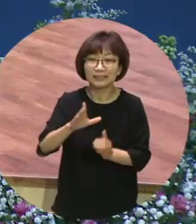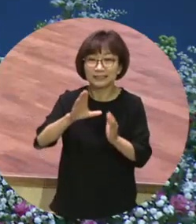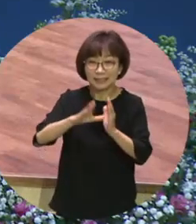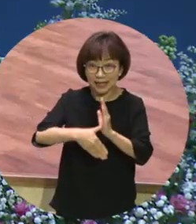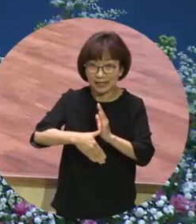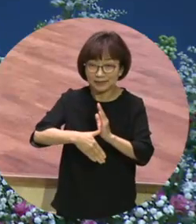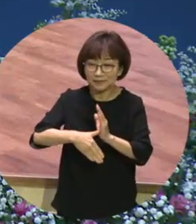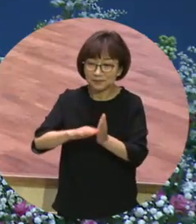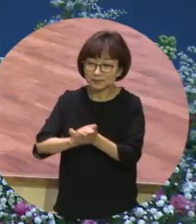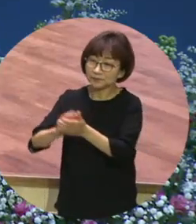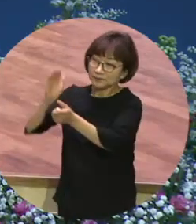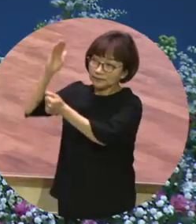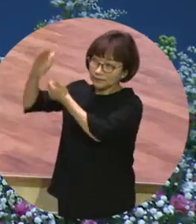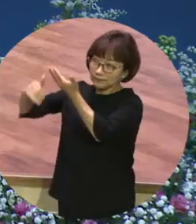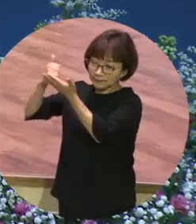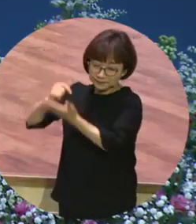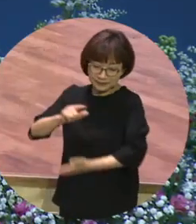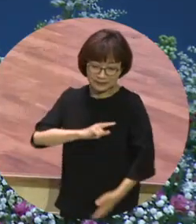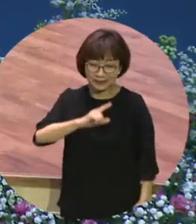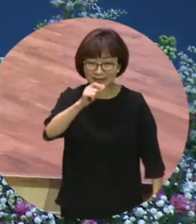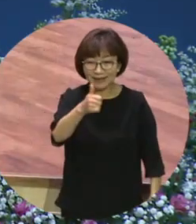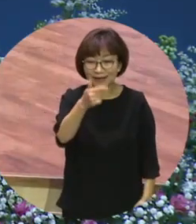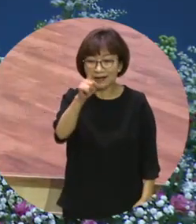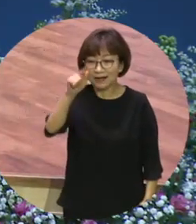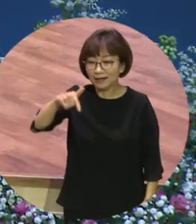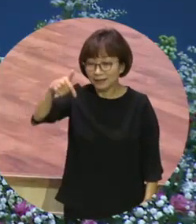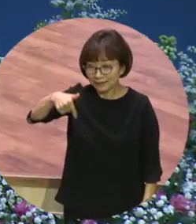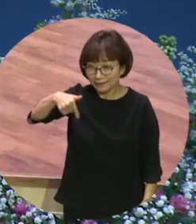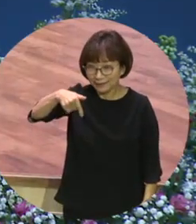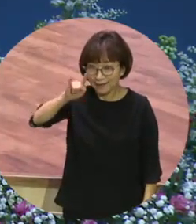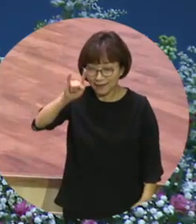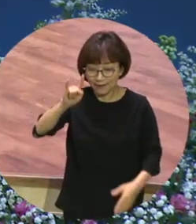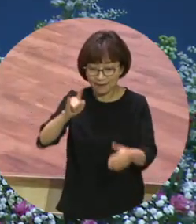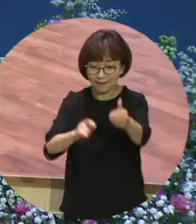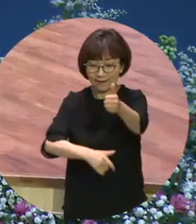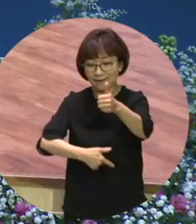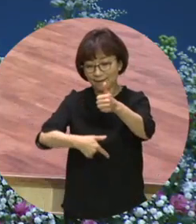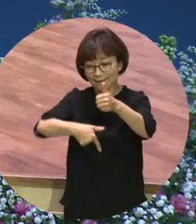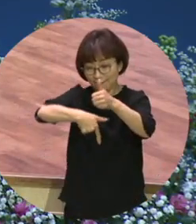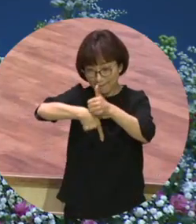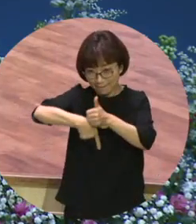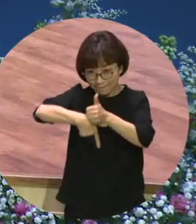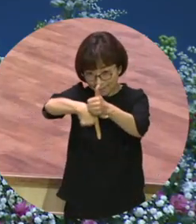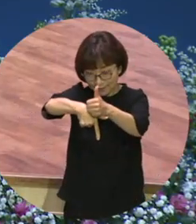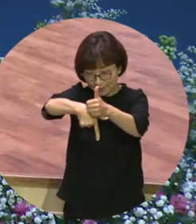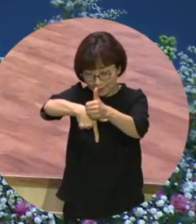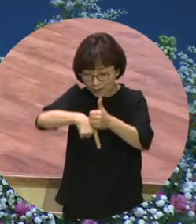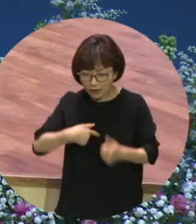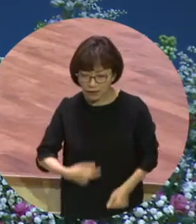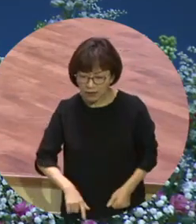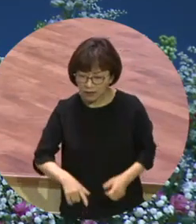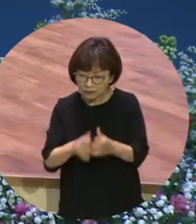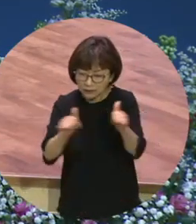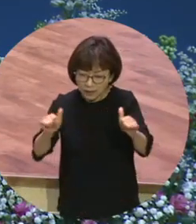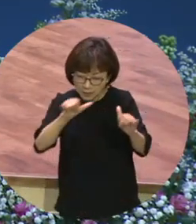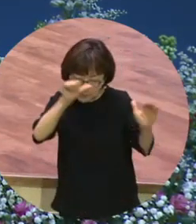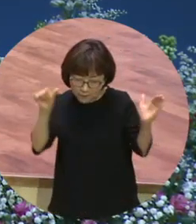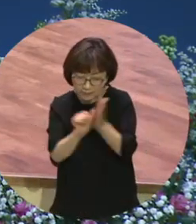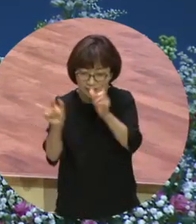하나님께서 학계 선지자를 통해서 인생의 우선순위가 무엇인가에